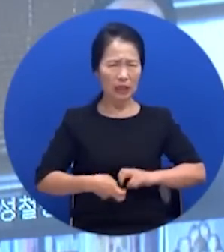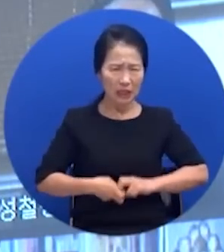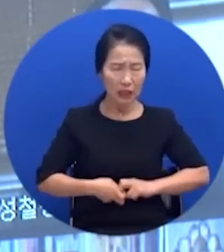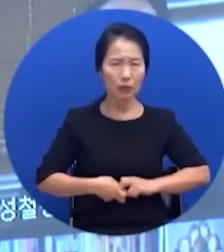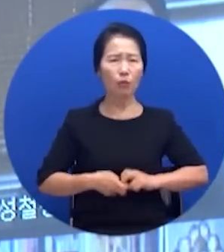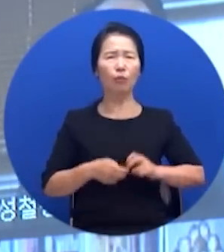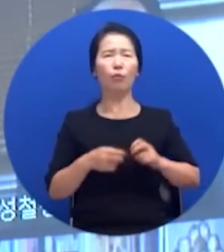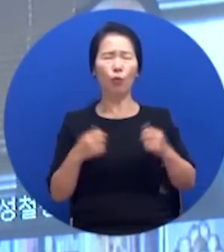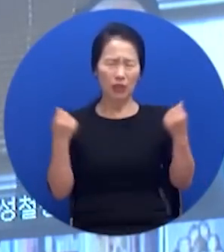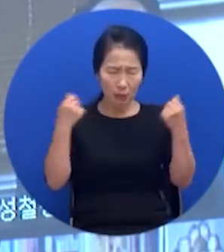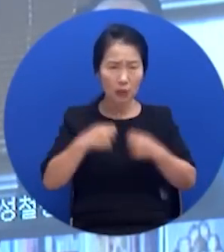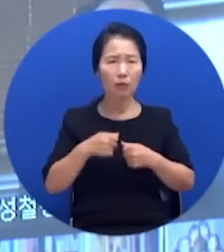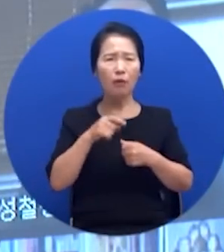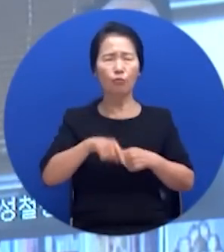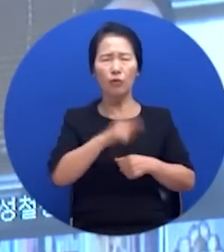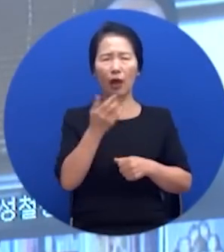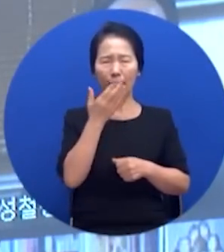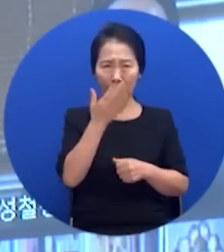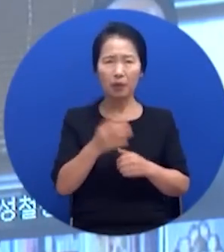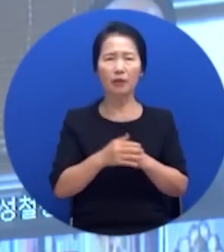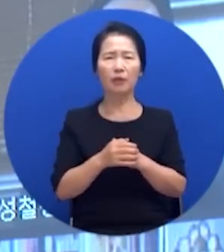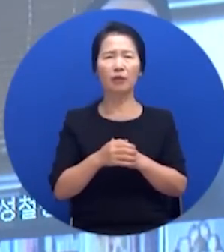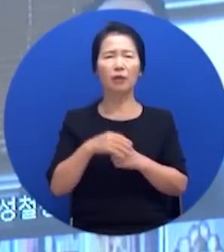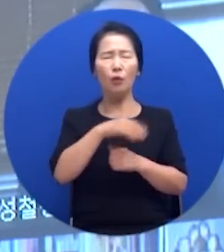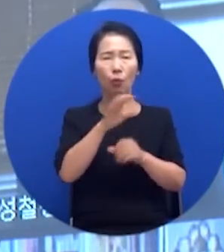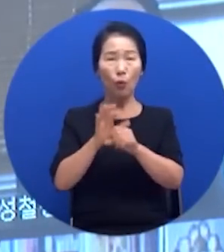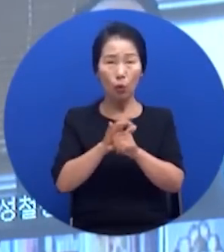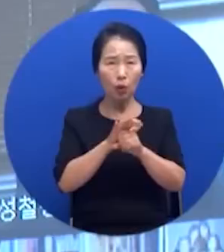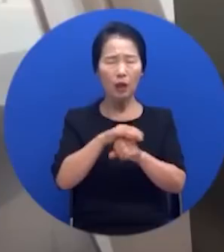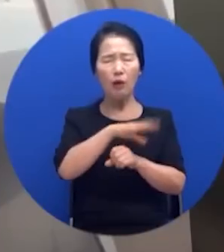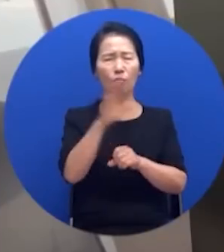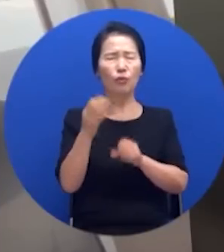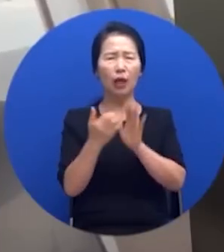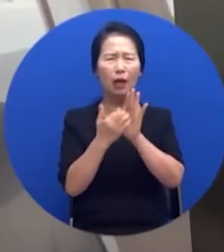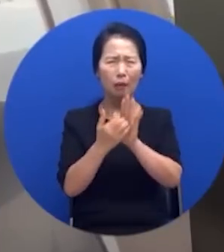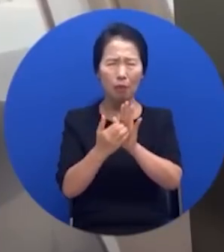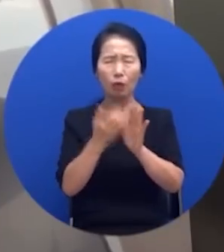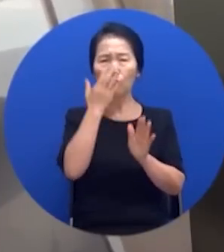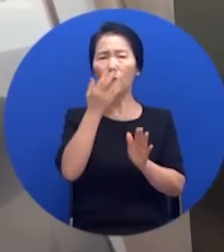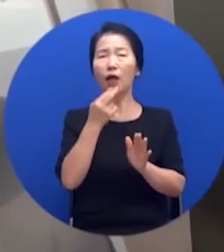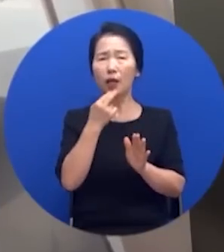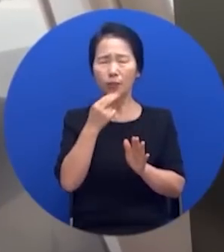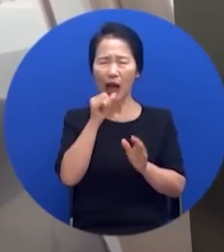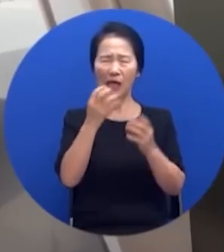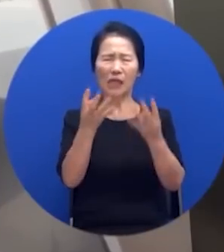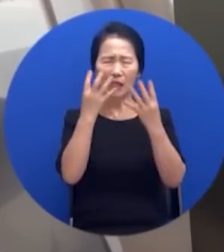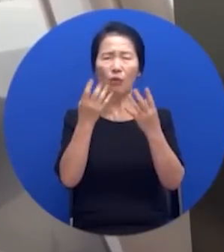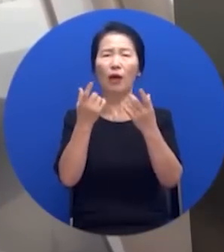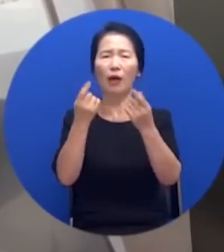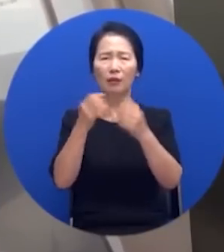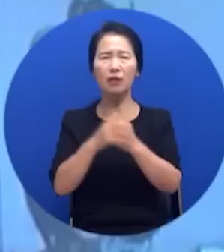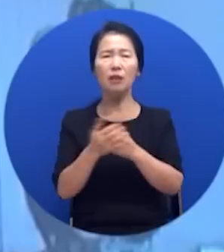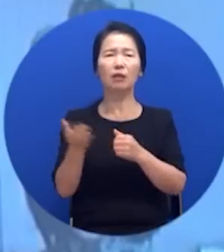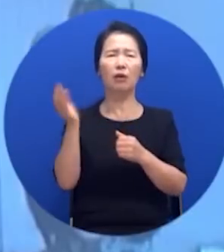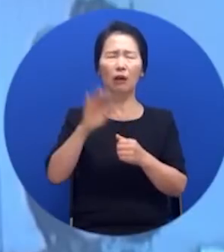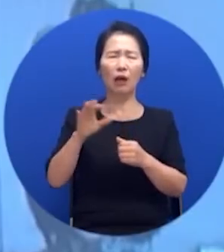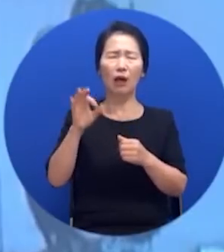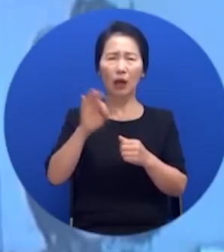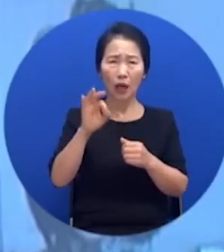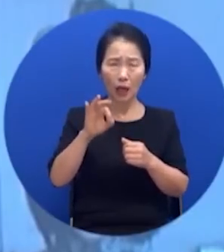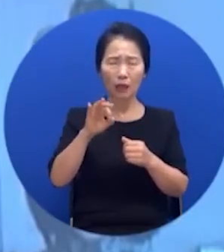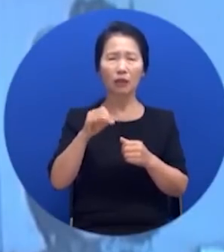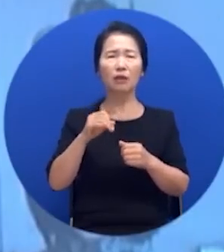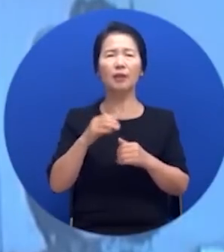명령하십니다. 주님, 마찬가지로 코로나도 우리가 막을 수 없는 새 옥문의 영역입니다. 그러나 하찮아 보이는